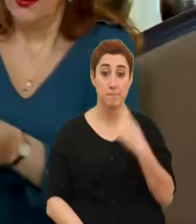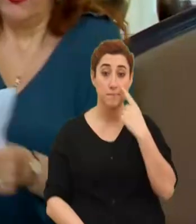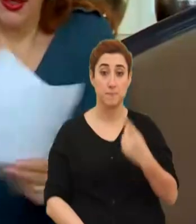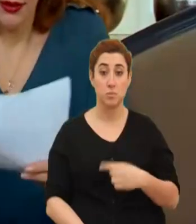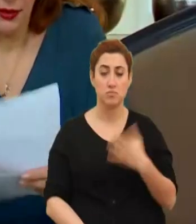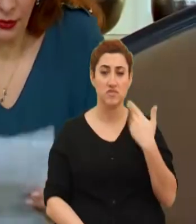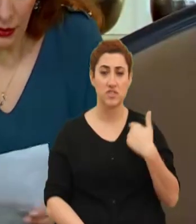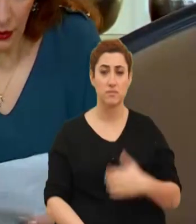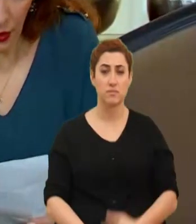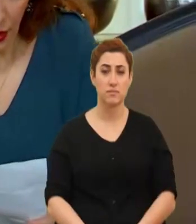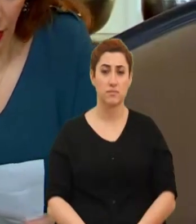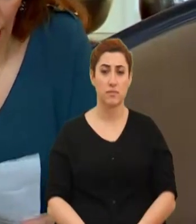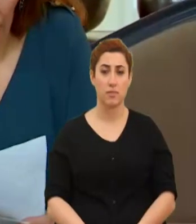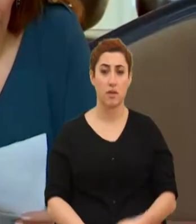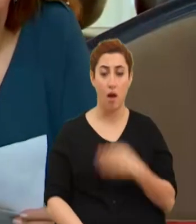Bak. Ve?